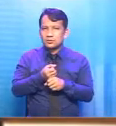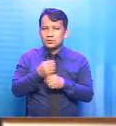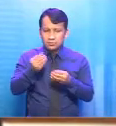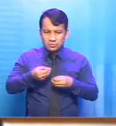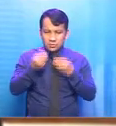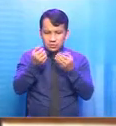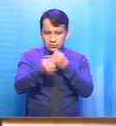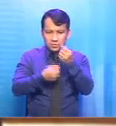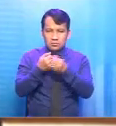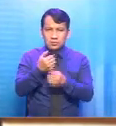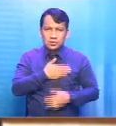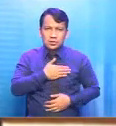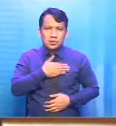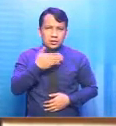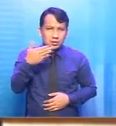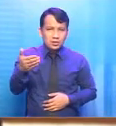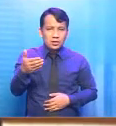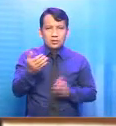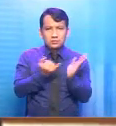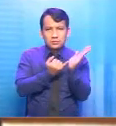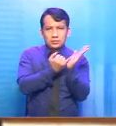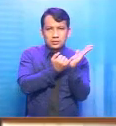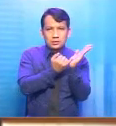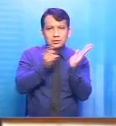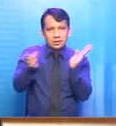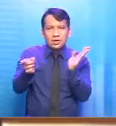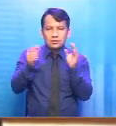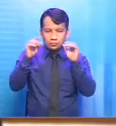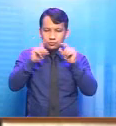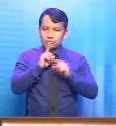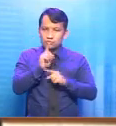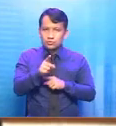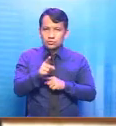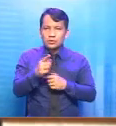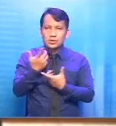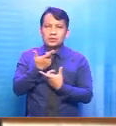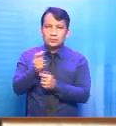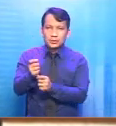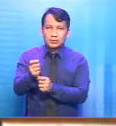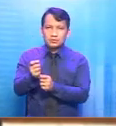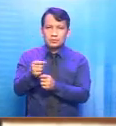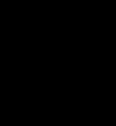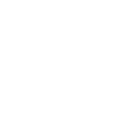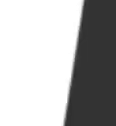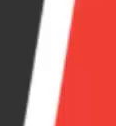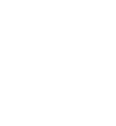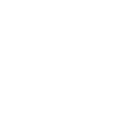sakripisyo, commitment, and integrity-wise, sila po ay mapagkakatiwalaan.